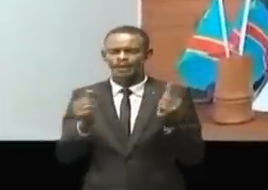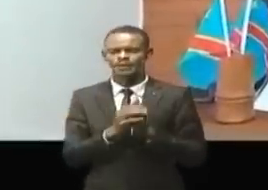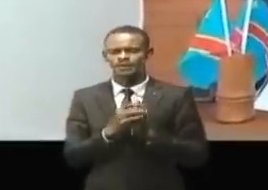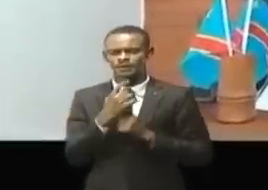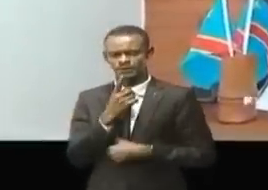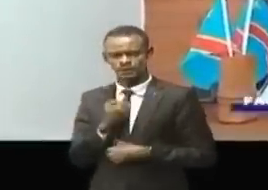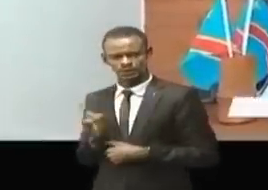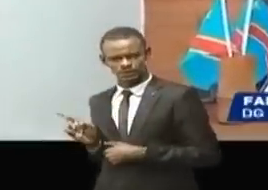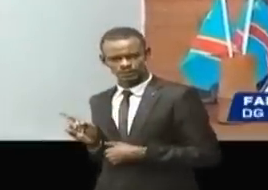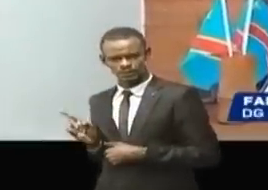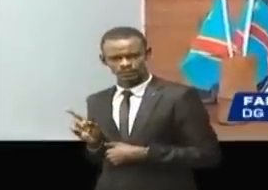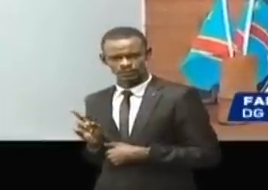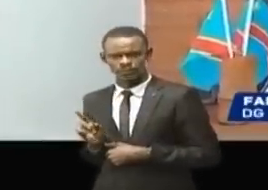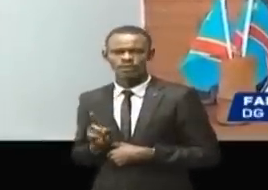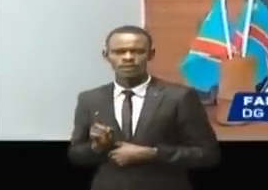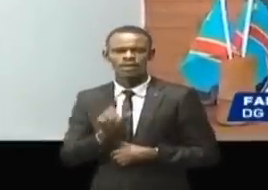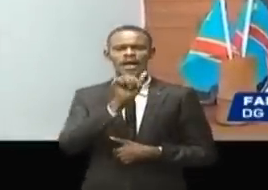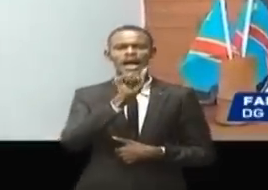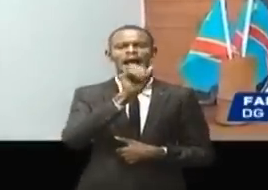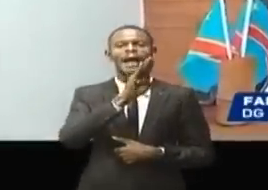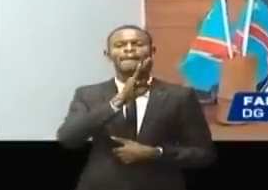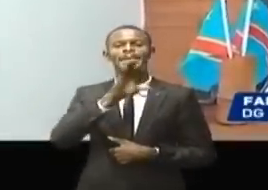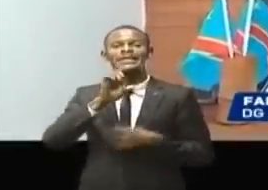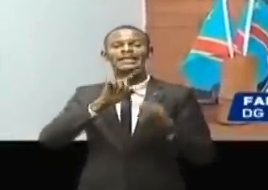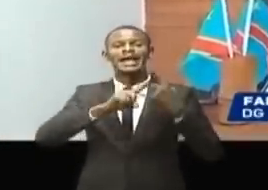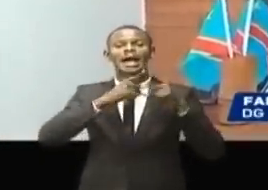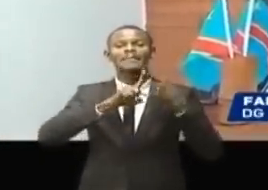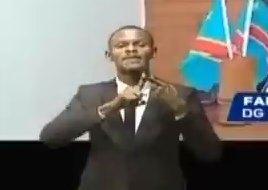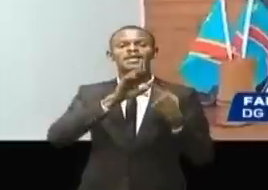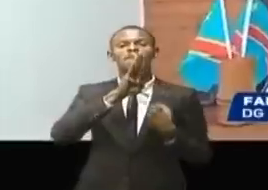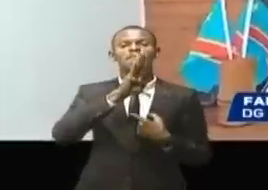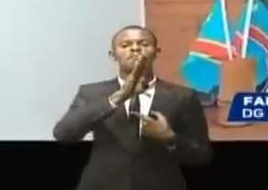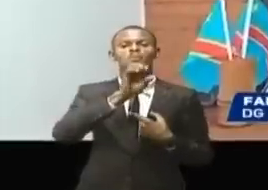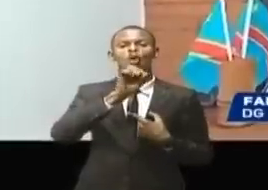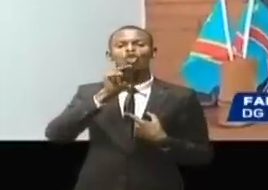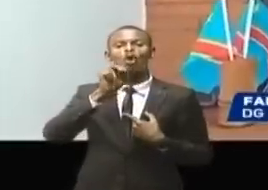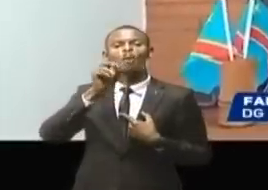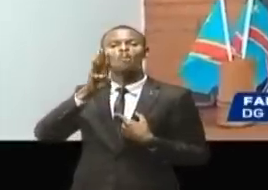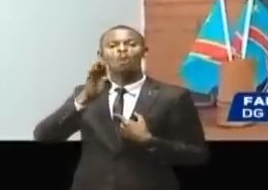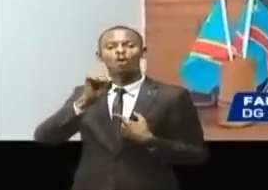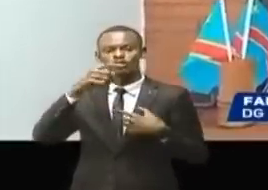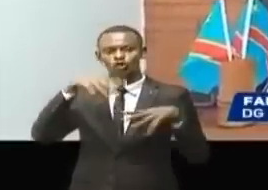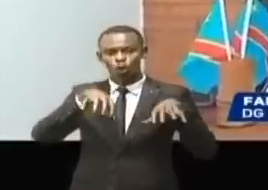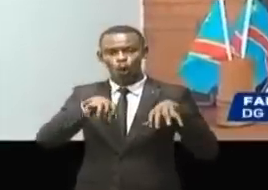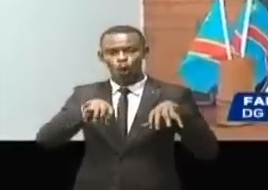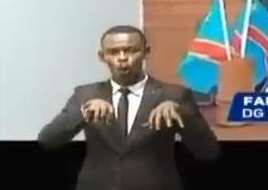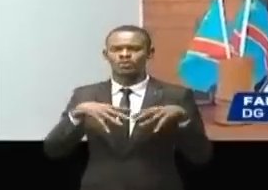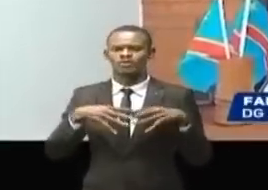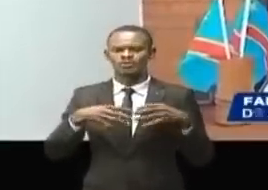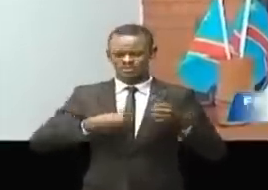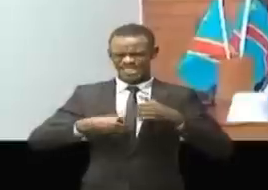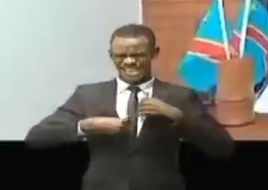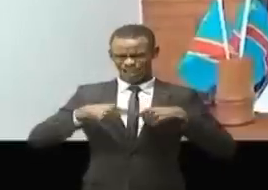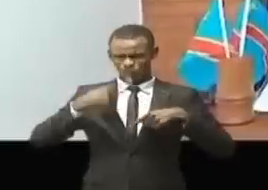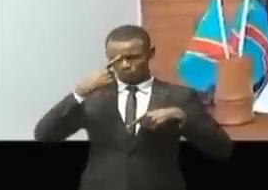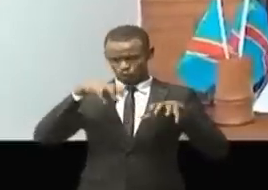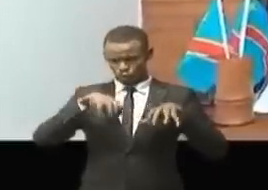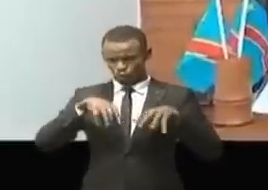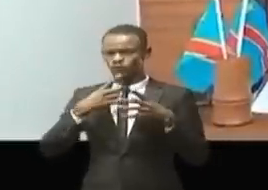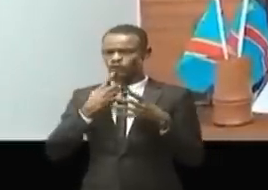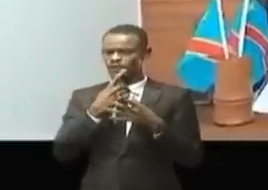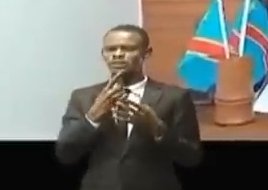des autorités nationales, provinciales et territoriales, ainsi que des communautés locales et de toute la communauté de Bassin